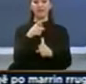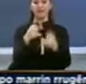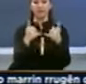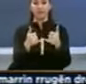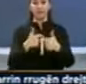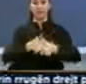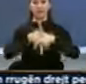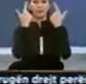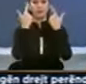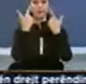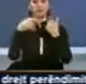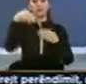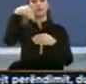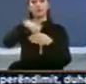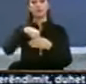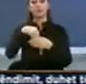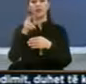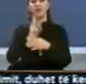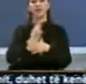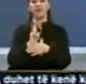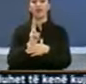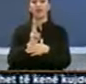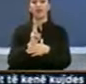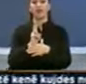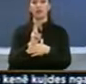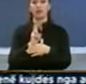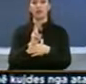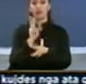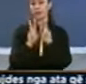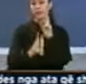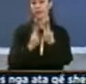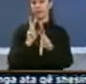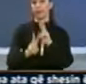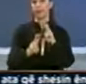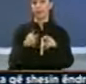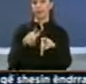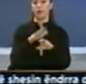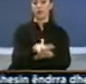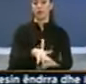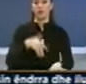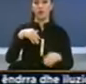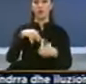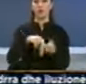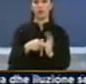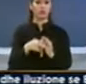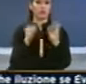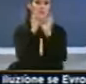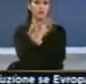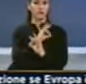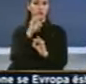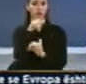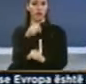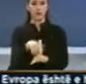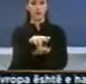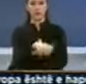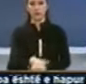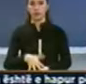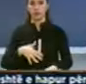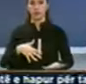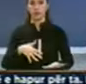vazhdohet të bëhet politikë e rrejshme. Në seancë asnjëherë s'ka qenë ligji për Trepçen. Mos